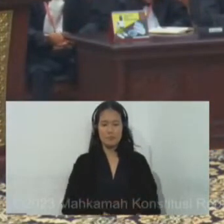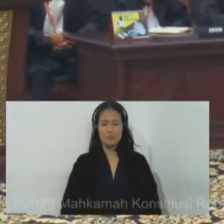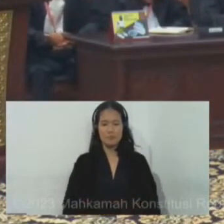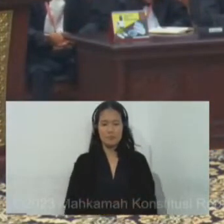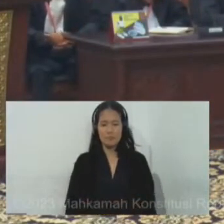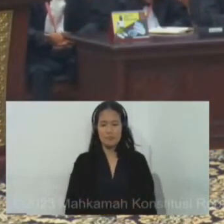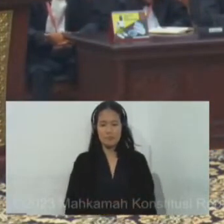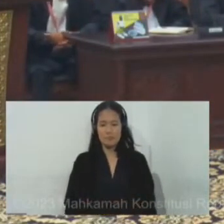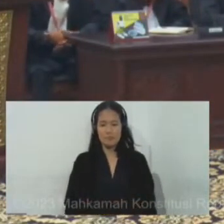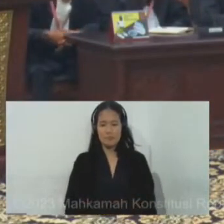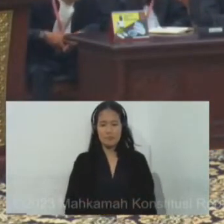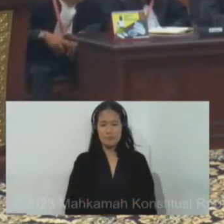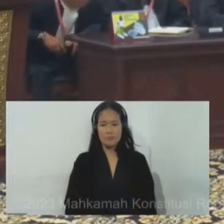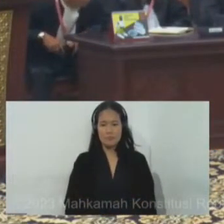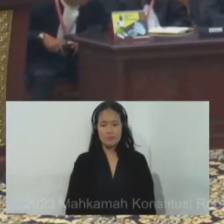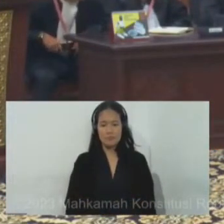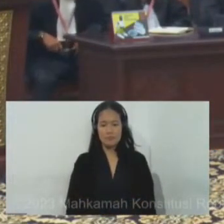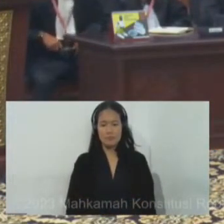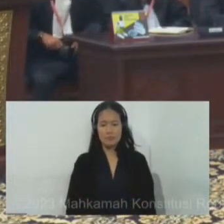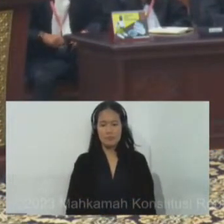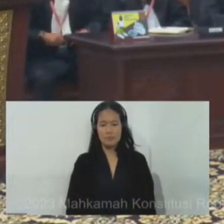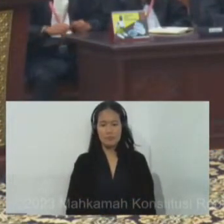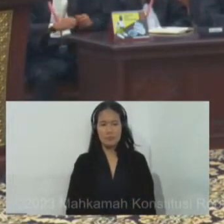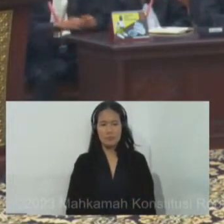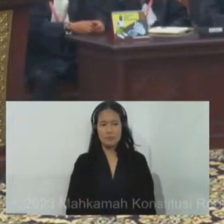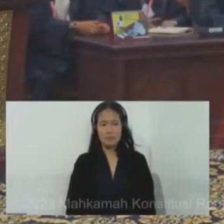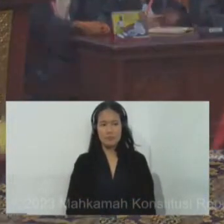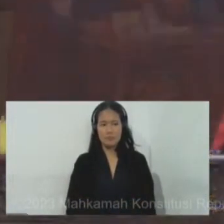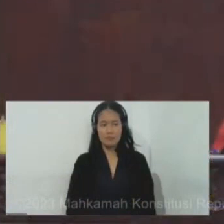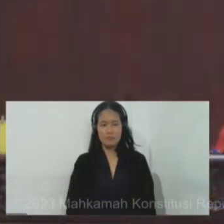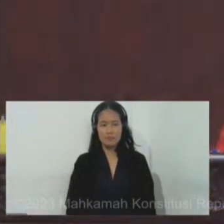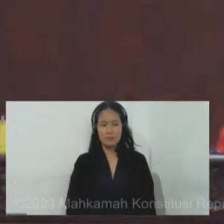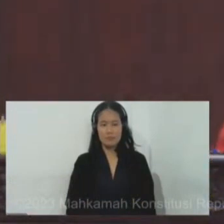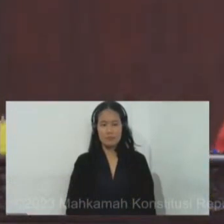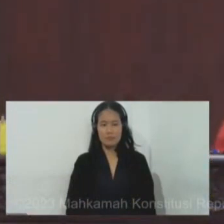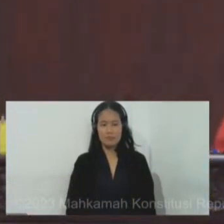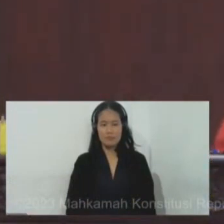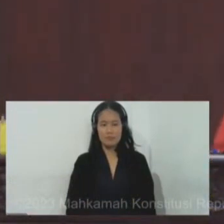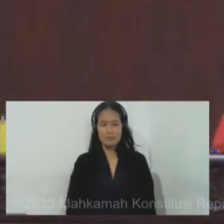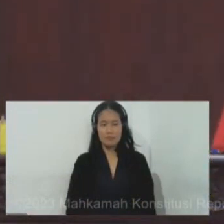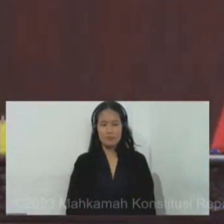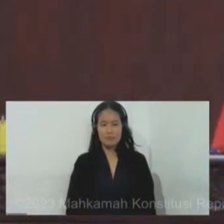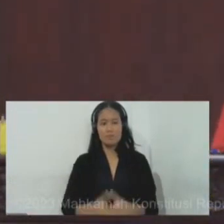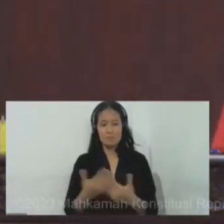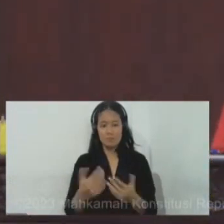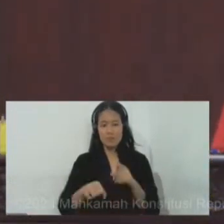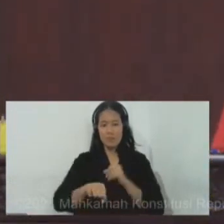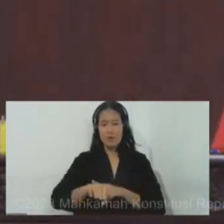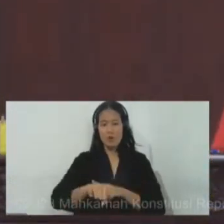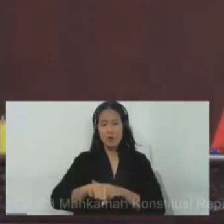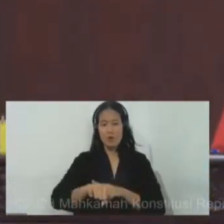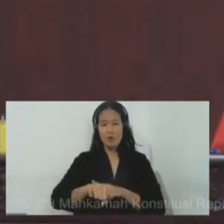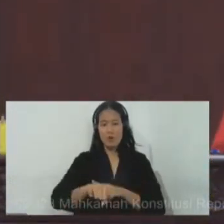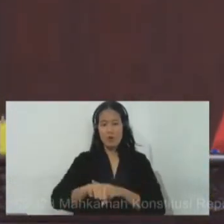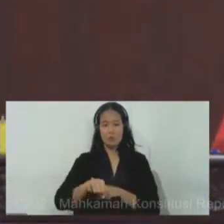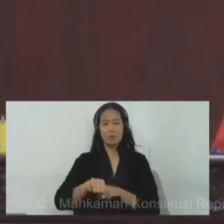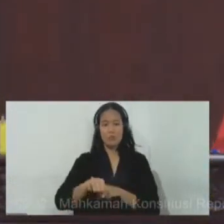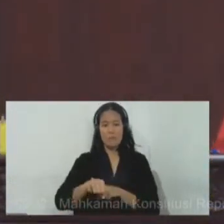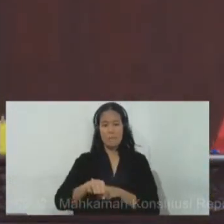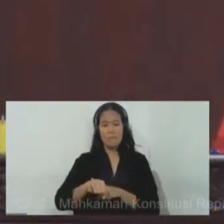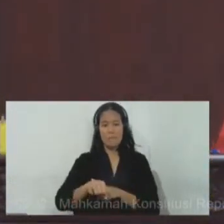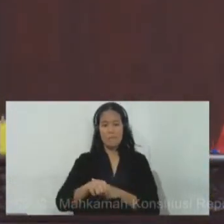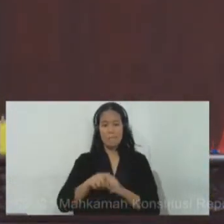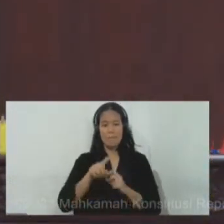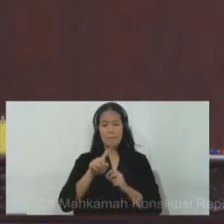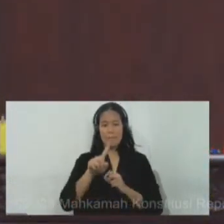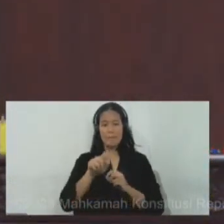mewakili ya karena waktu sudah jam 1603b jadi isoma